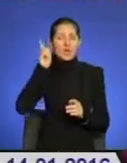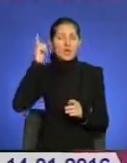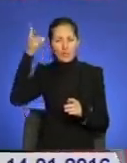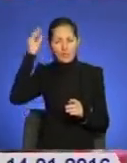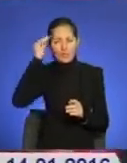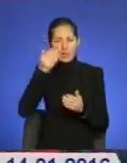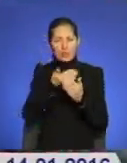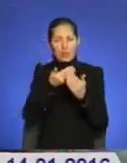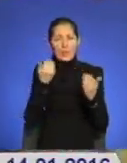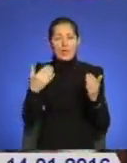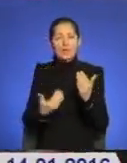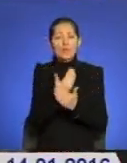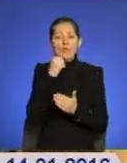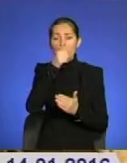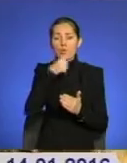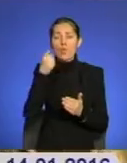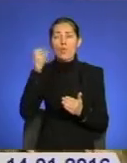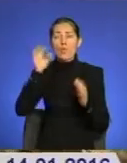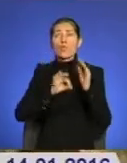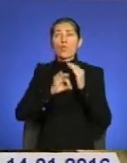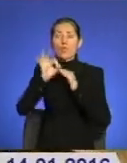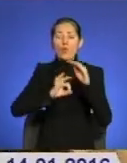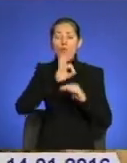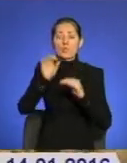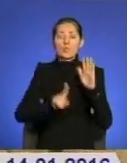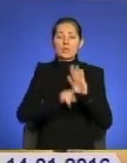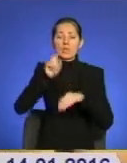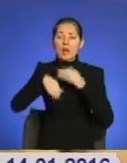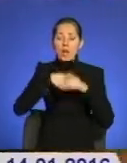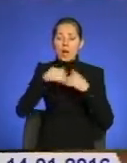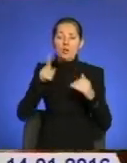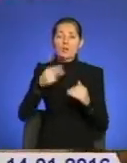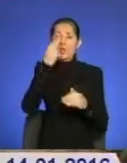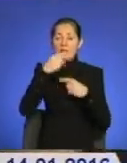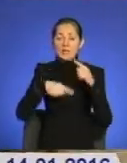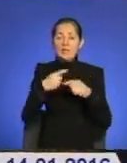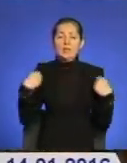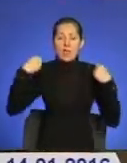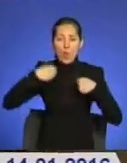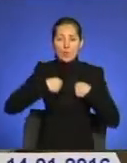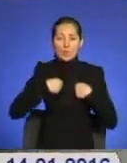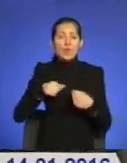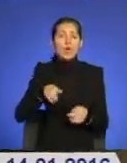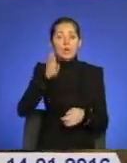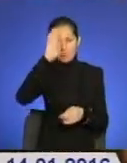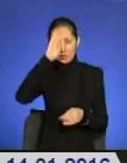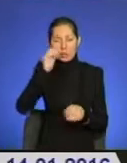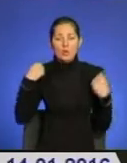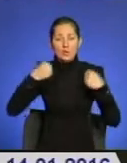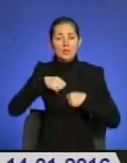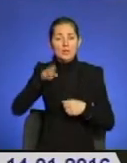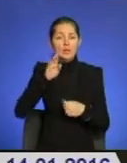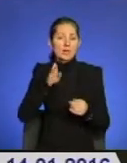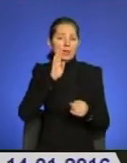давня традиція перебирання. Грубки передягалися на Меланок, дівчата – на Василів. Кожна вулиця готувала свої композиції для параду. Нині